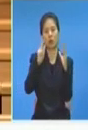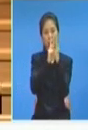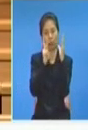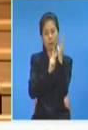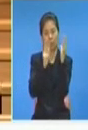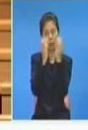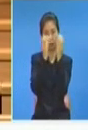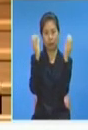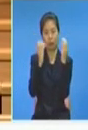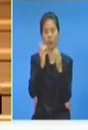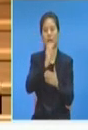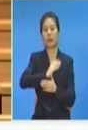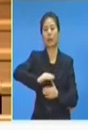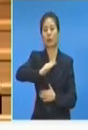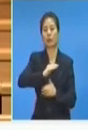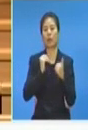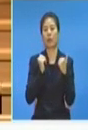ด